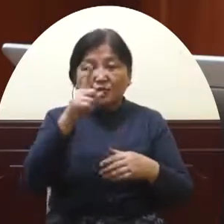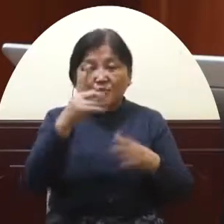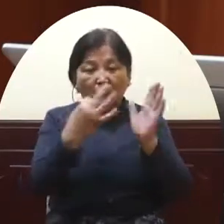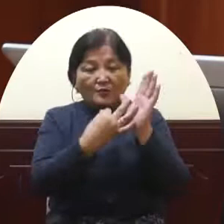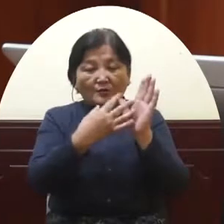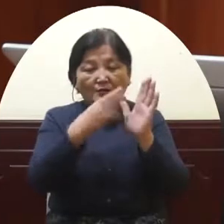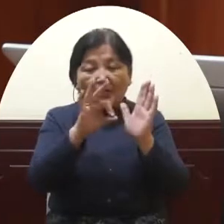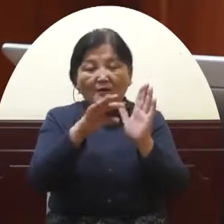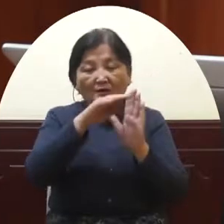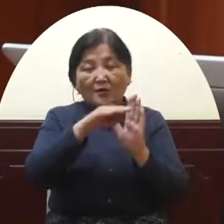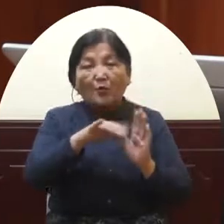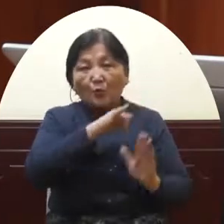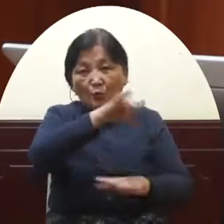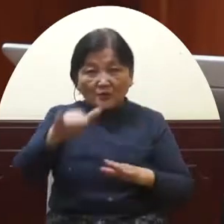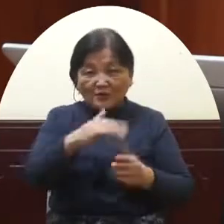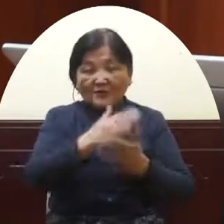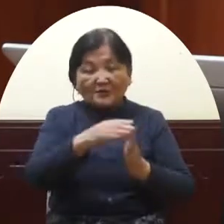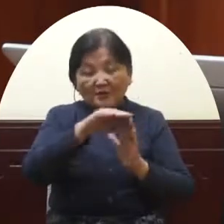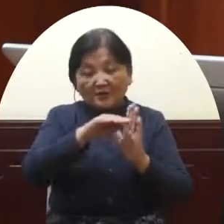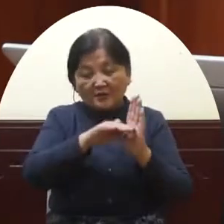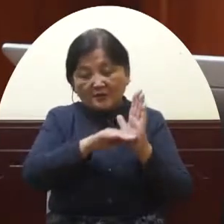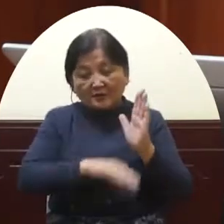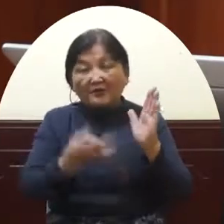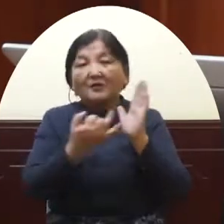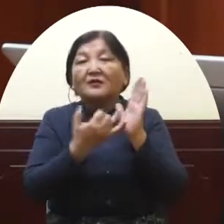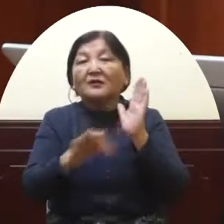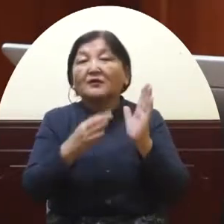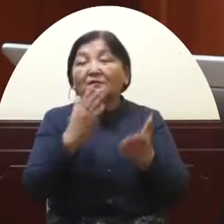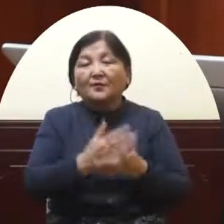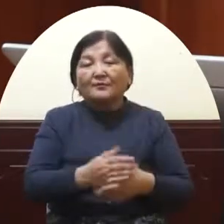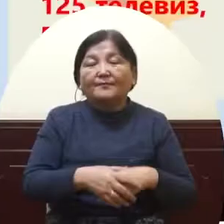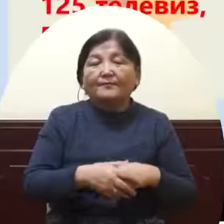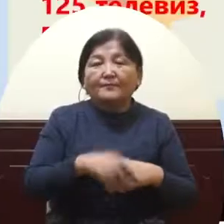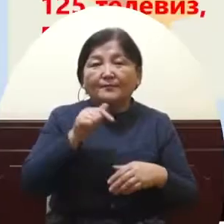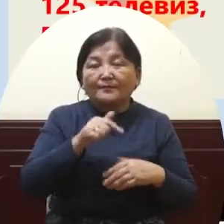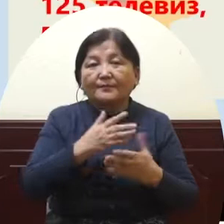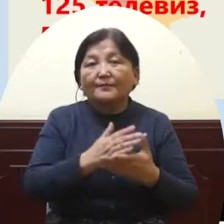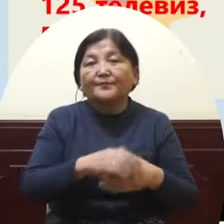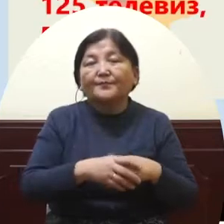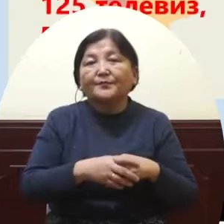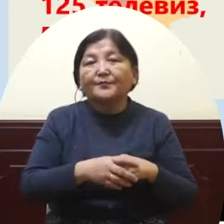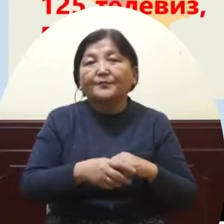70 дэрэмтлэгдэж байна. Оноогоор бол 20 сар 151 оноотой байна.